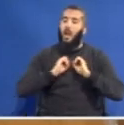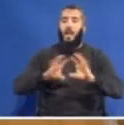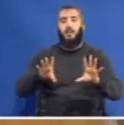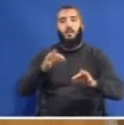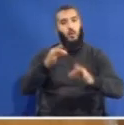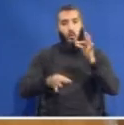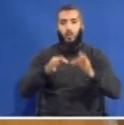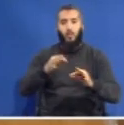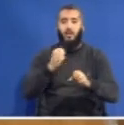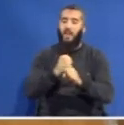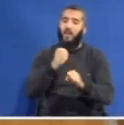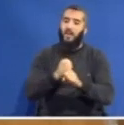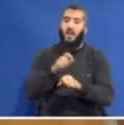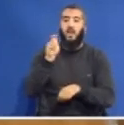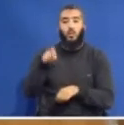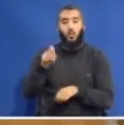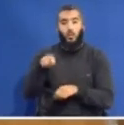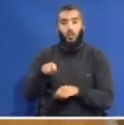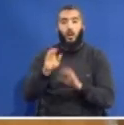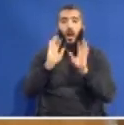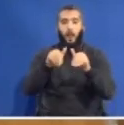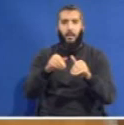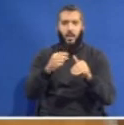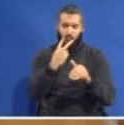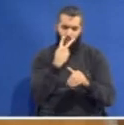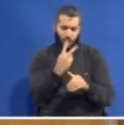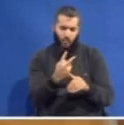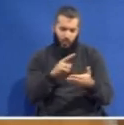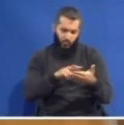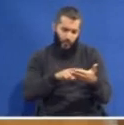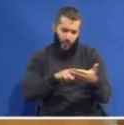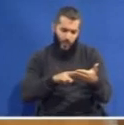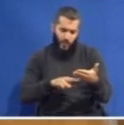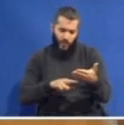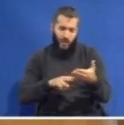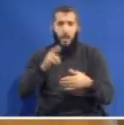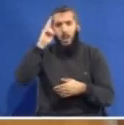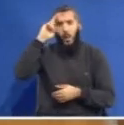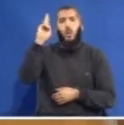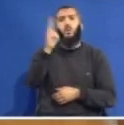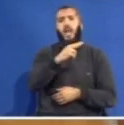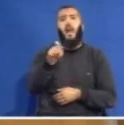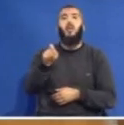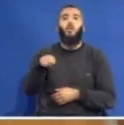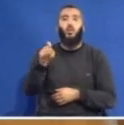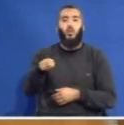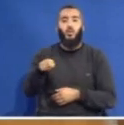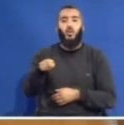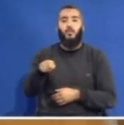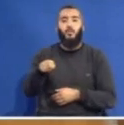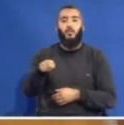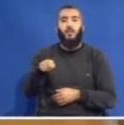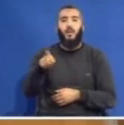تحكم، القاضي راح يقدر. والقاضي عاده في مثل هذه القضايا